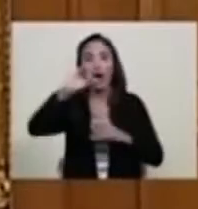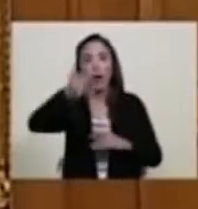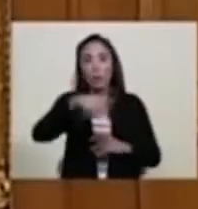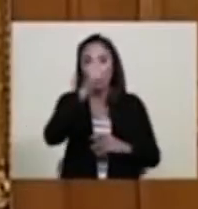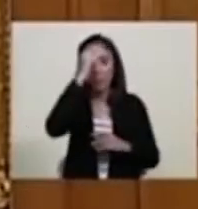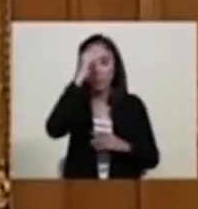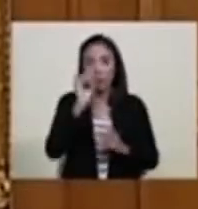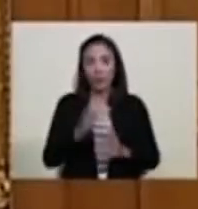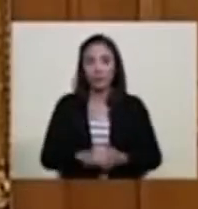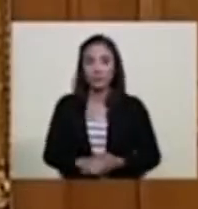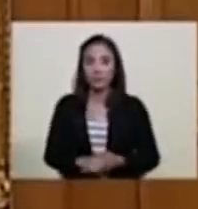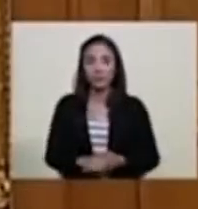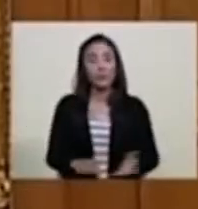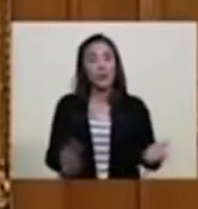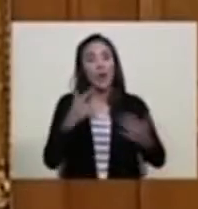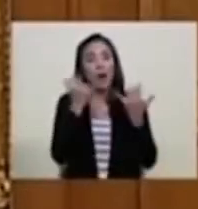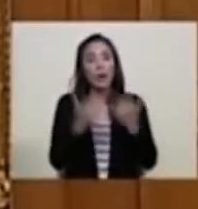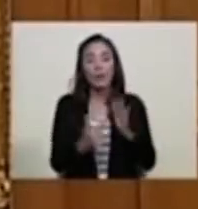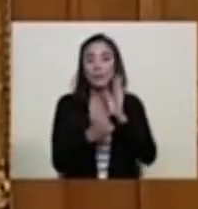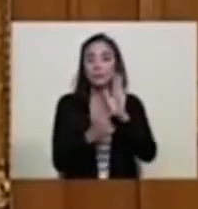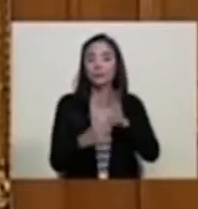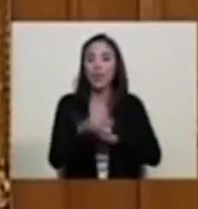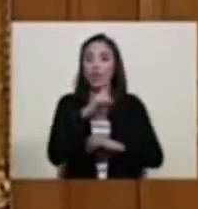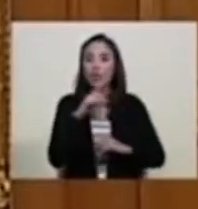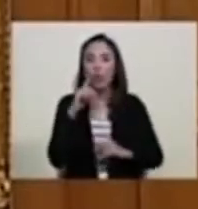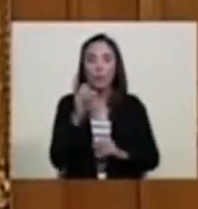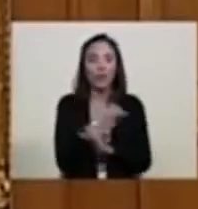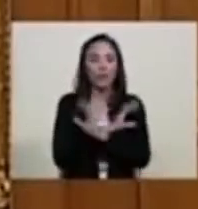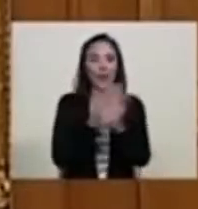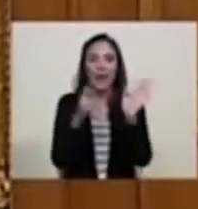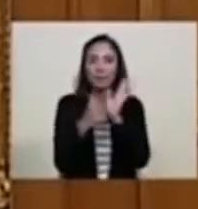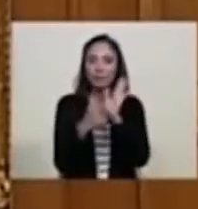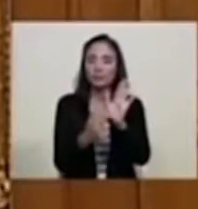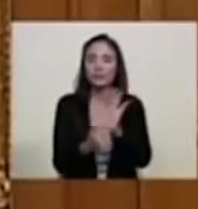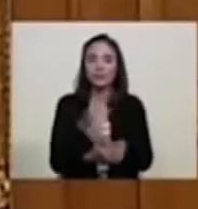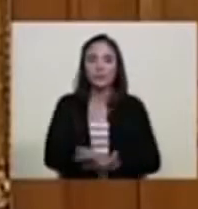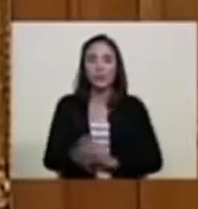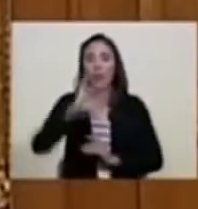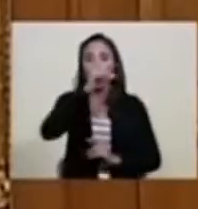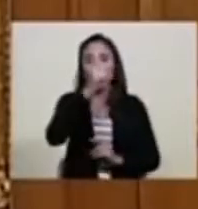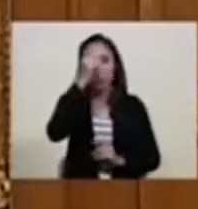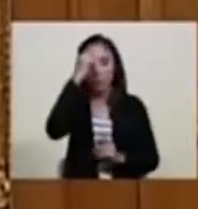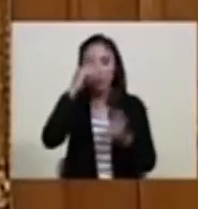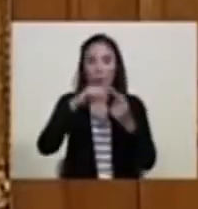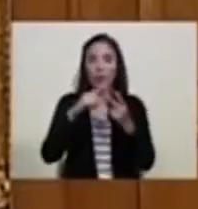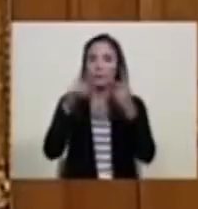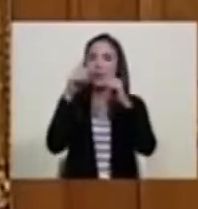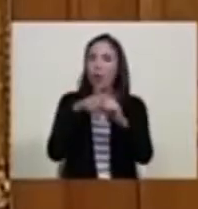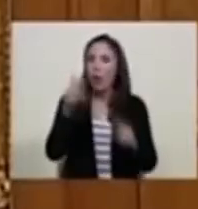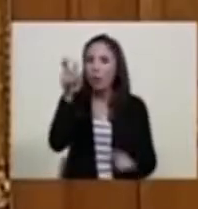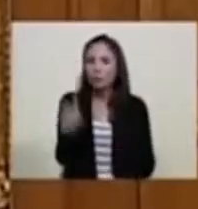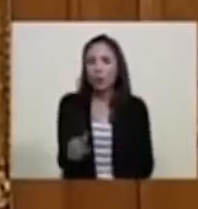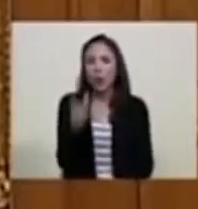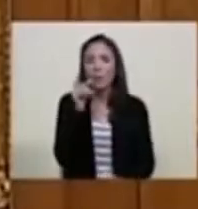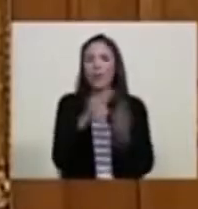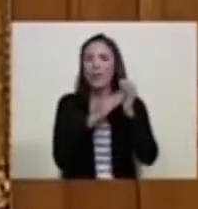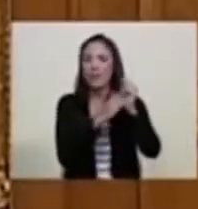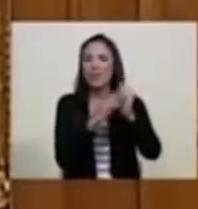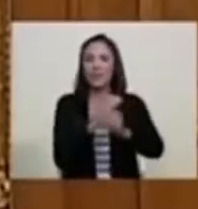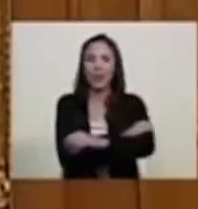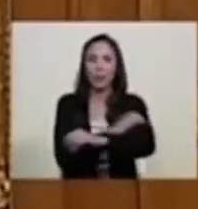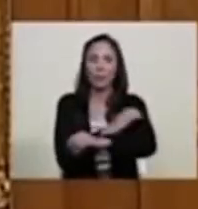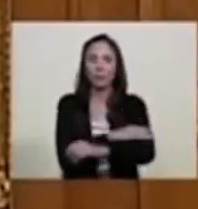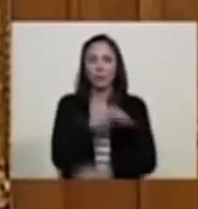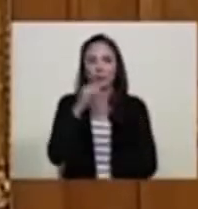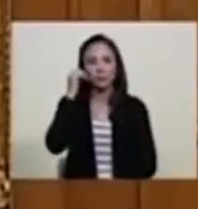forte baisse. Couper les importations en provenance du Venezuela ou interdire l'exportation de diluants américains vers le Venezuela